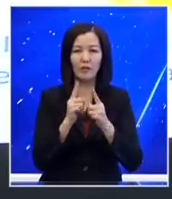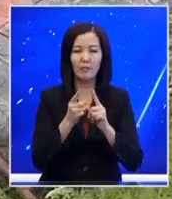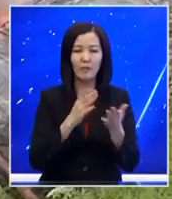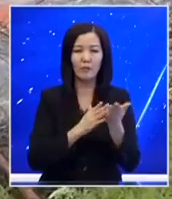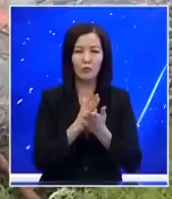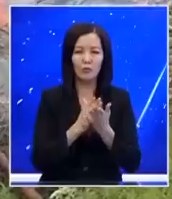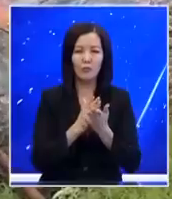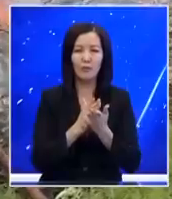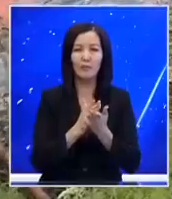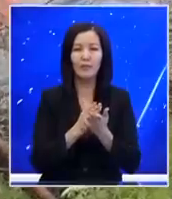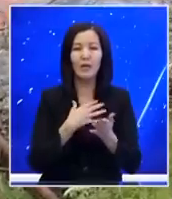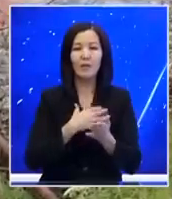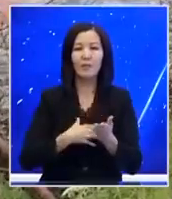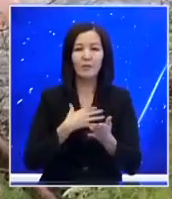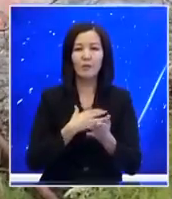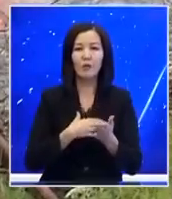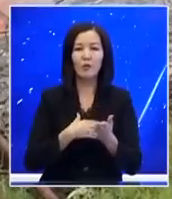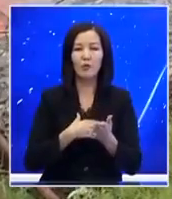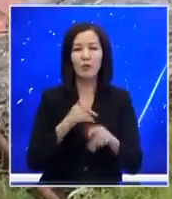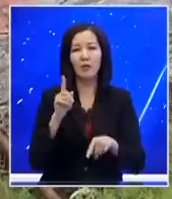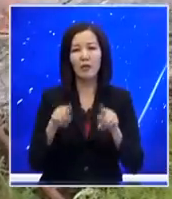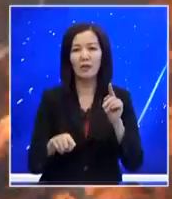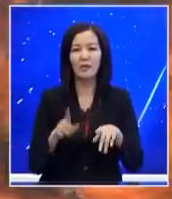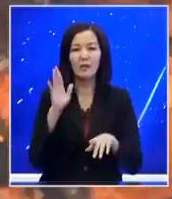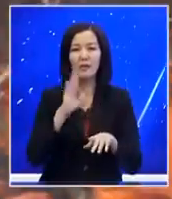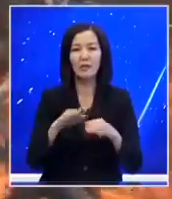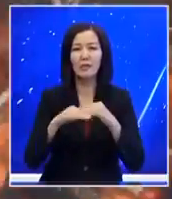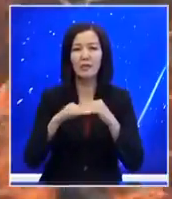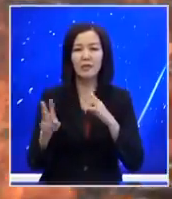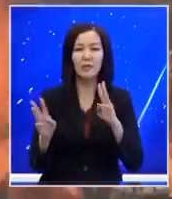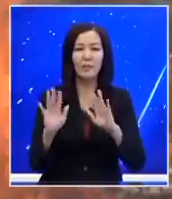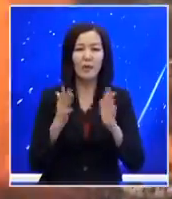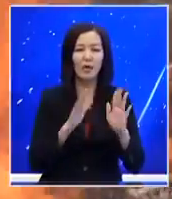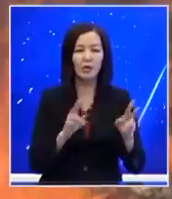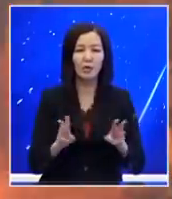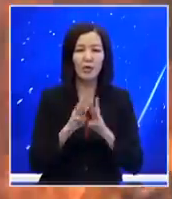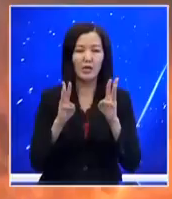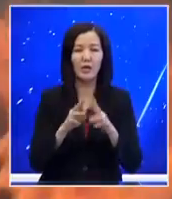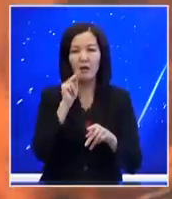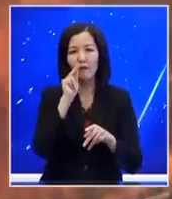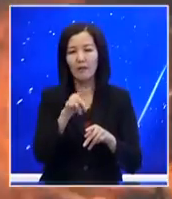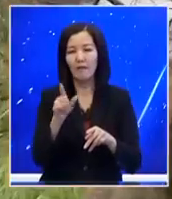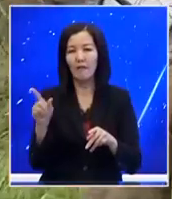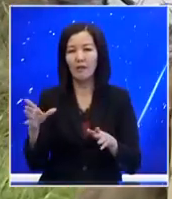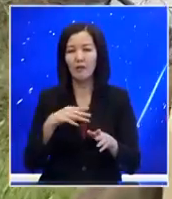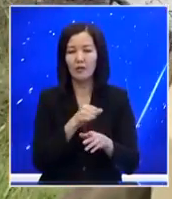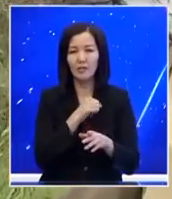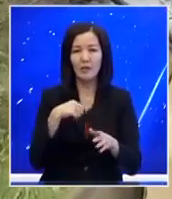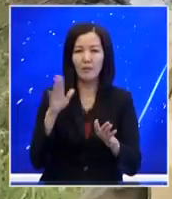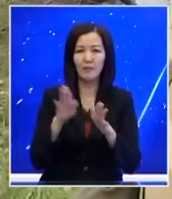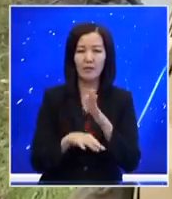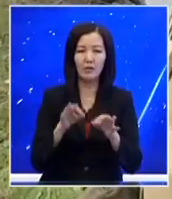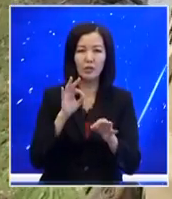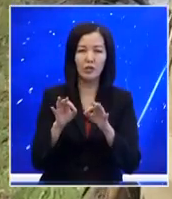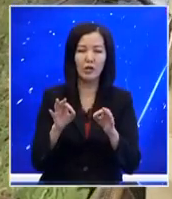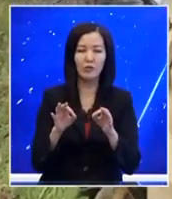службами. Доставляют беспокойство и периодически возникающие весной степные и лесные пожары, виноваты в которых людская беспечность и пастухи,